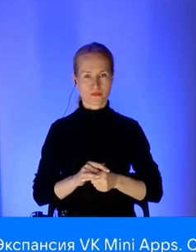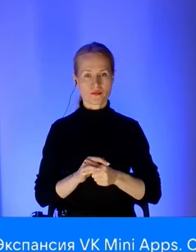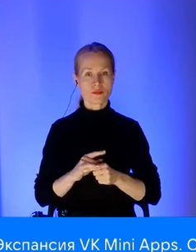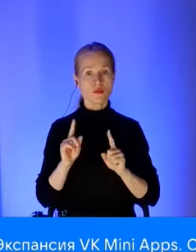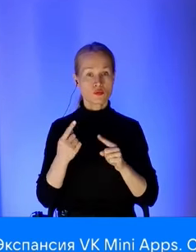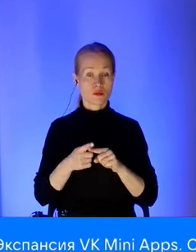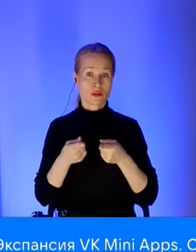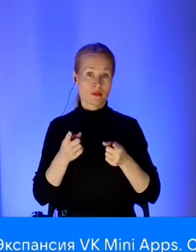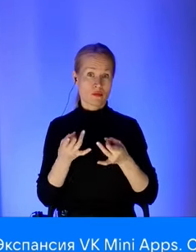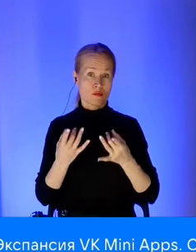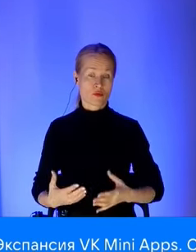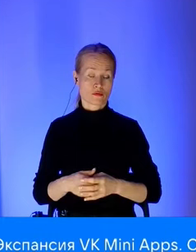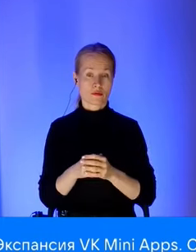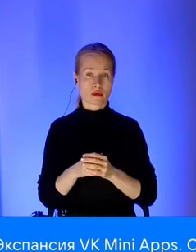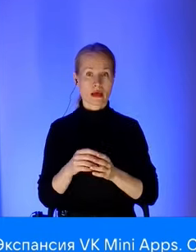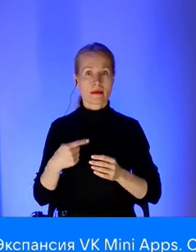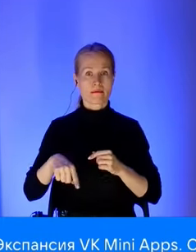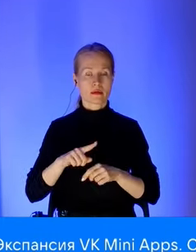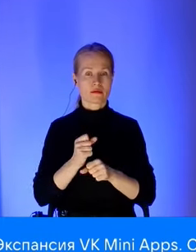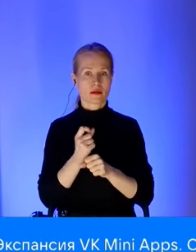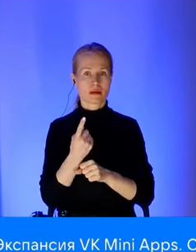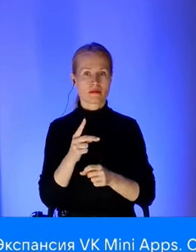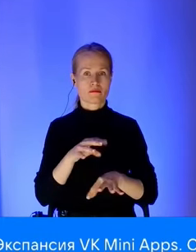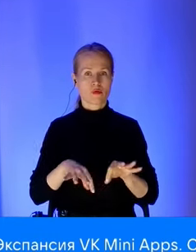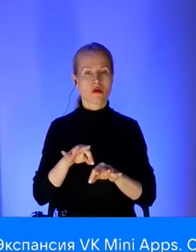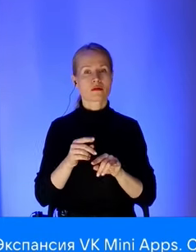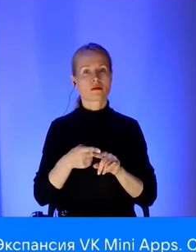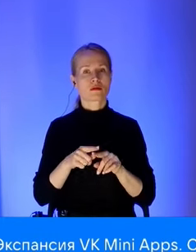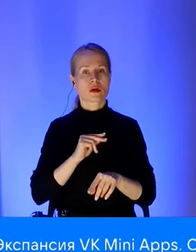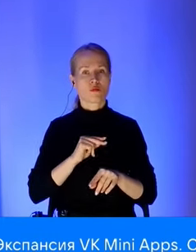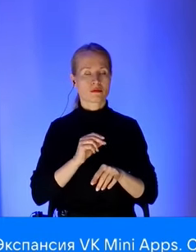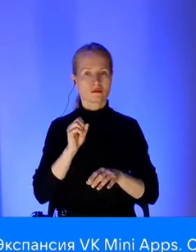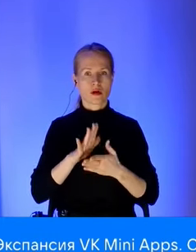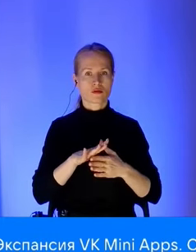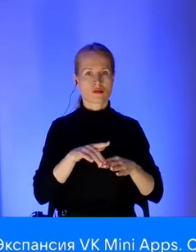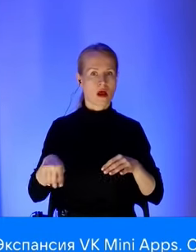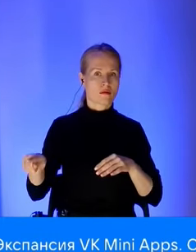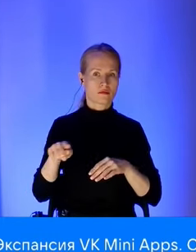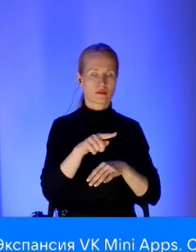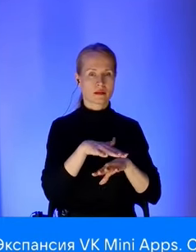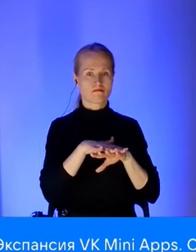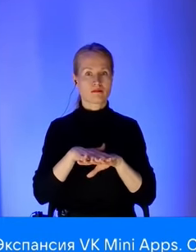Потому что это действительно просто. И мы делаем один проект, который работает сразу на всех платформах.